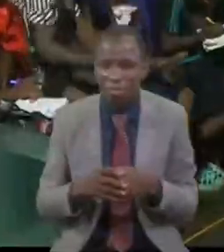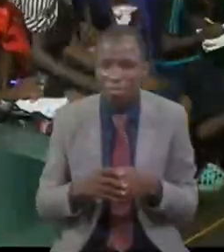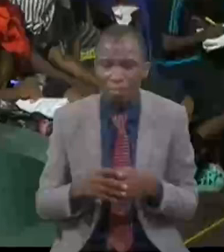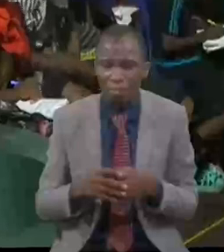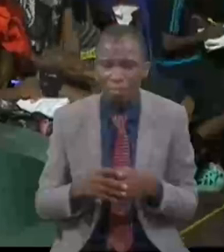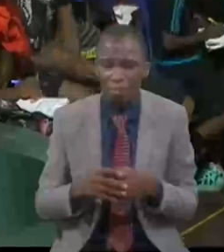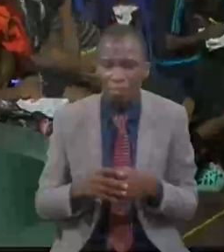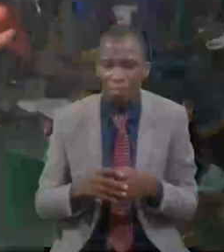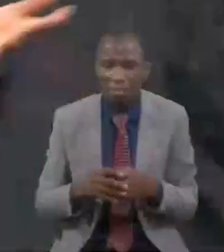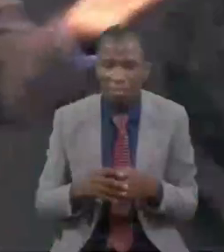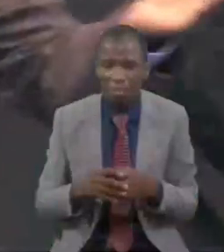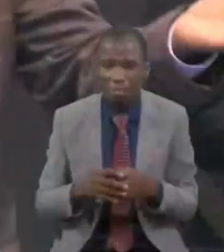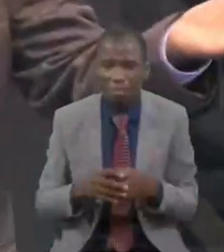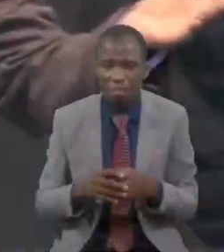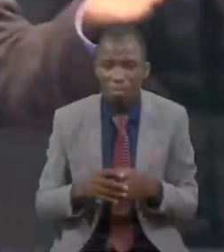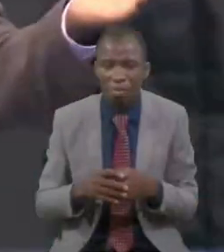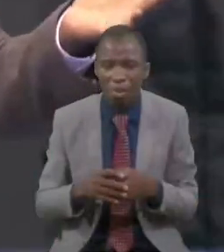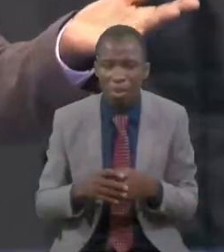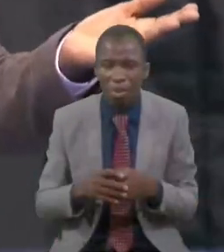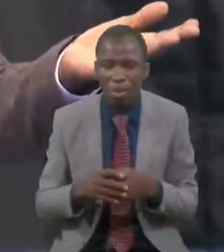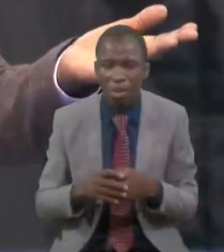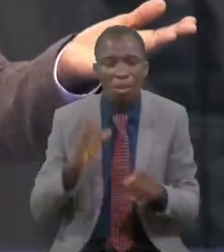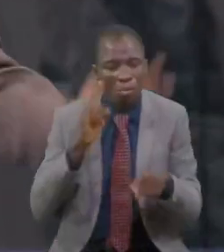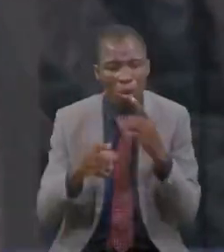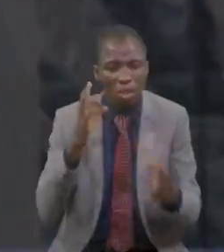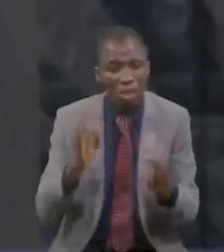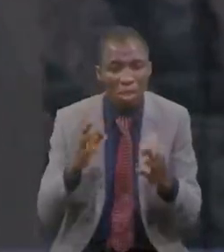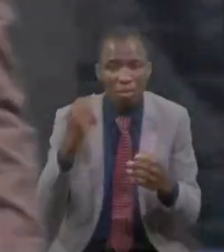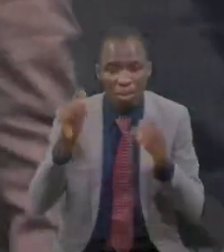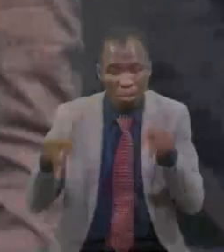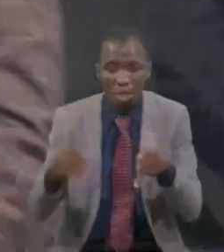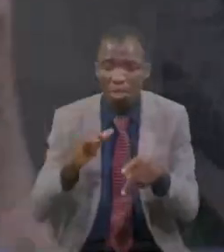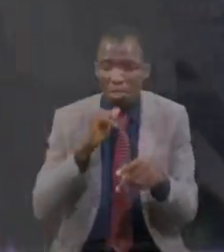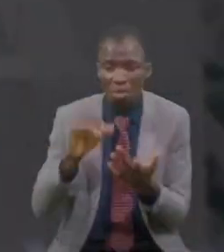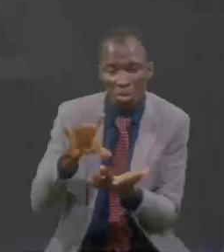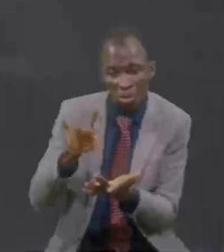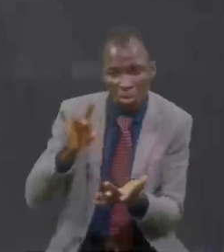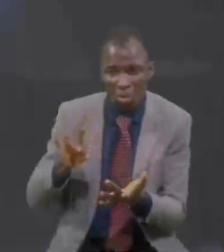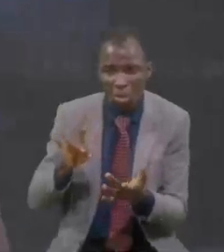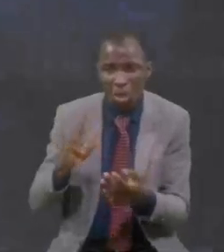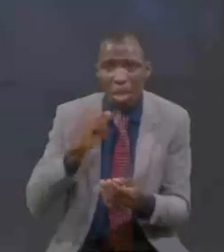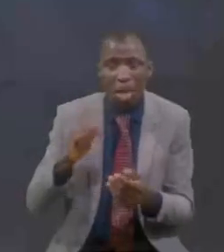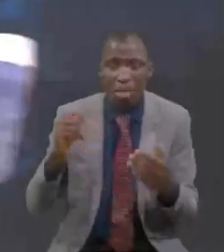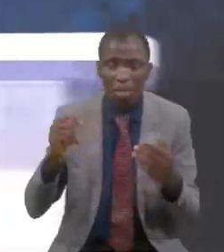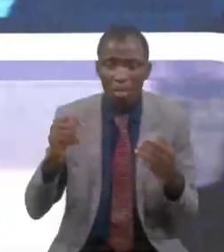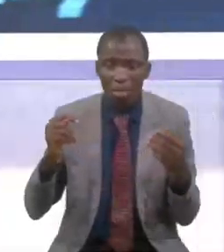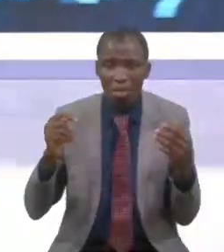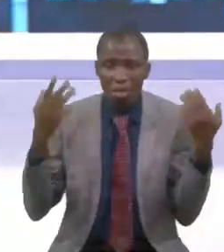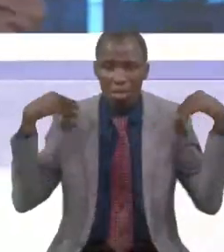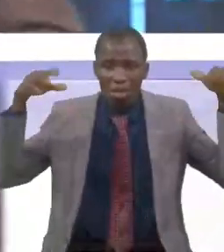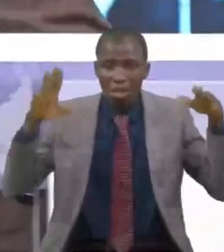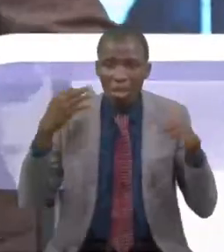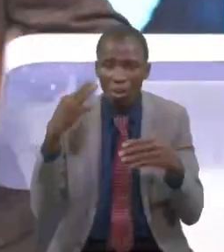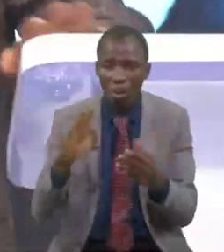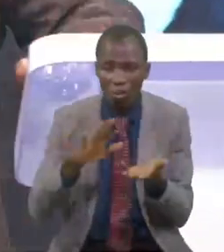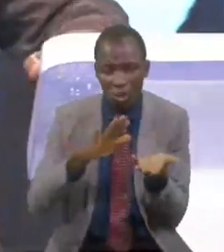amen mais si la personne n'est pas élu et l'ange exterminateur